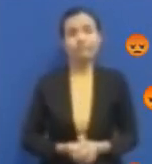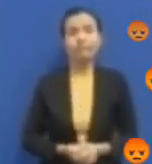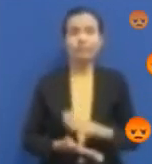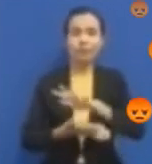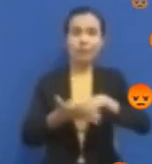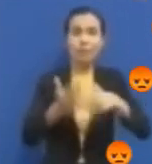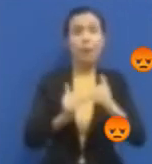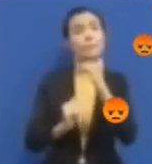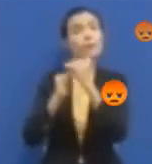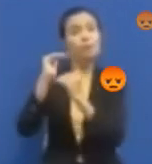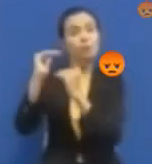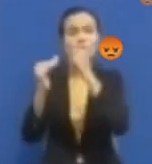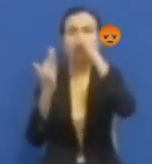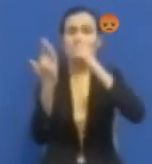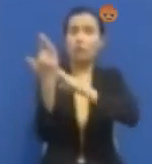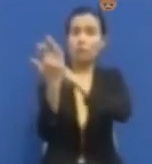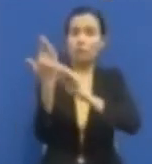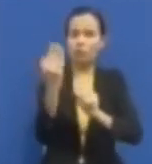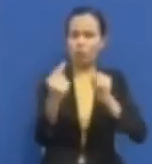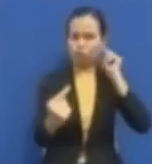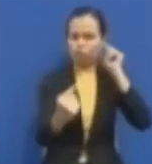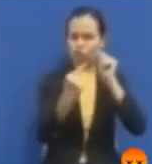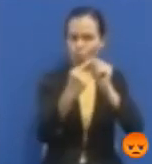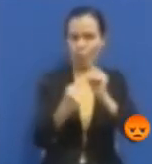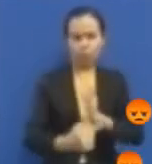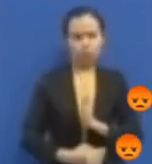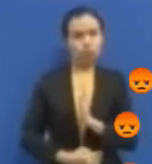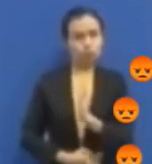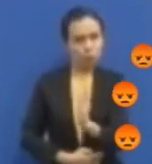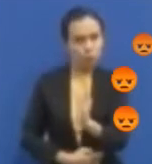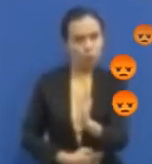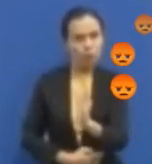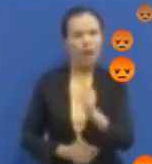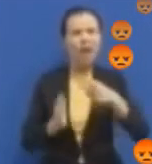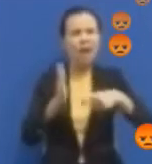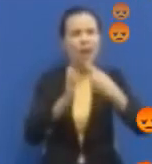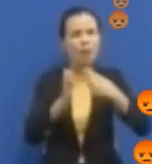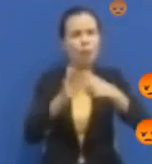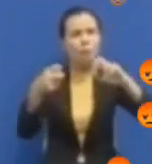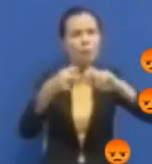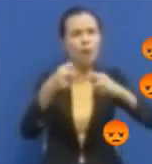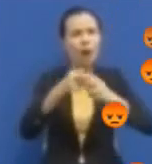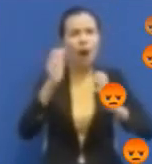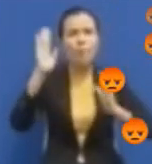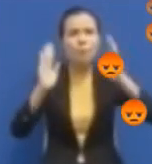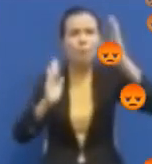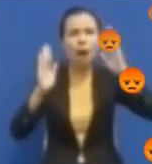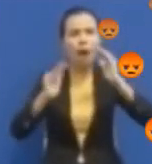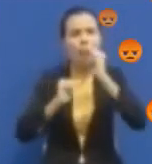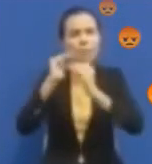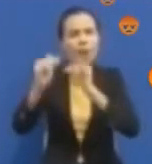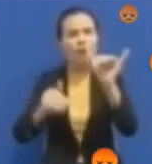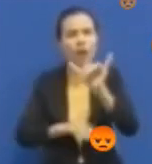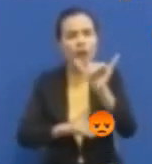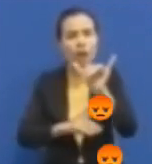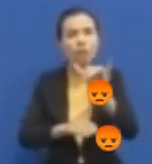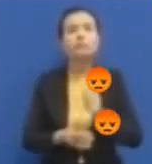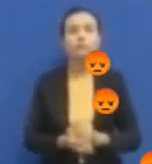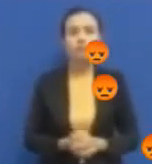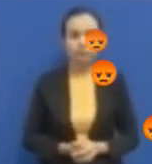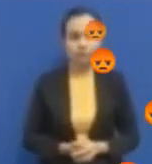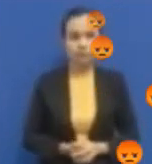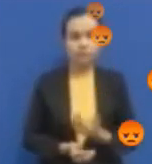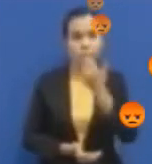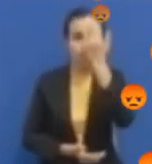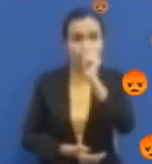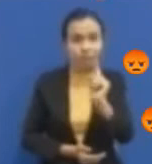ฏิรูปของประเทศจะต้องพุ่งตรงไปยังสาเหตุของปัญหาที่ประชาธิปไตยของเรายังไม่พัฒนาเพื่อให้